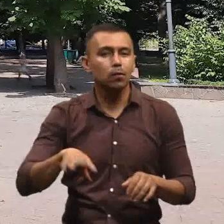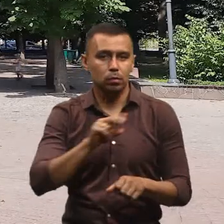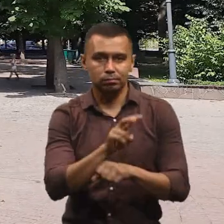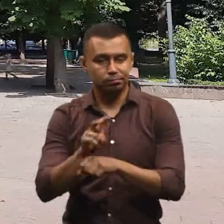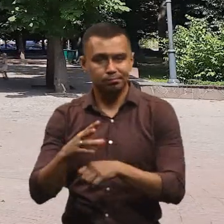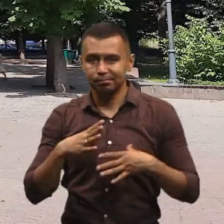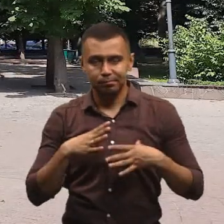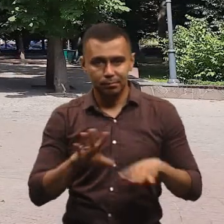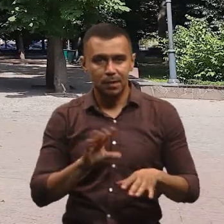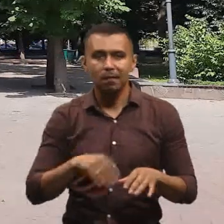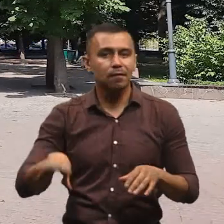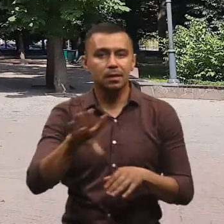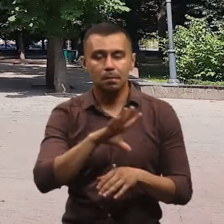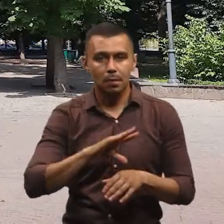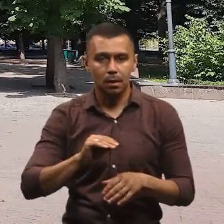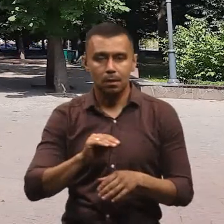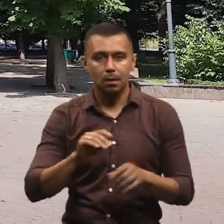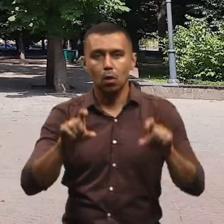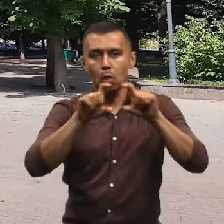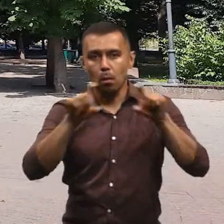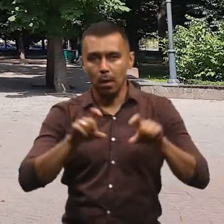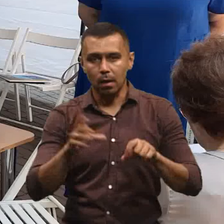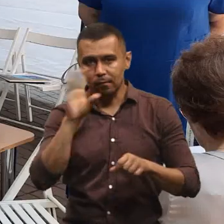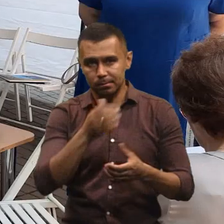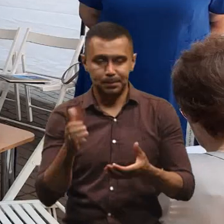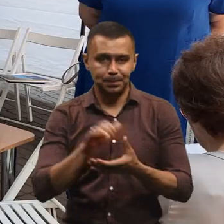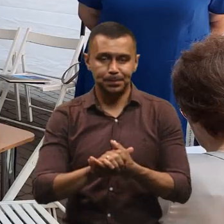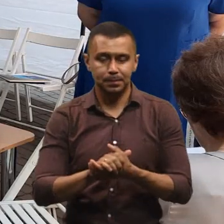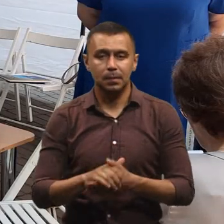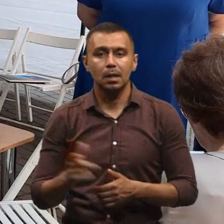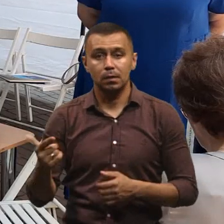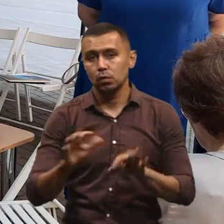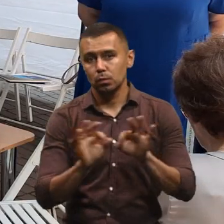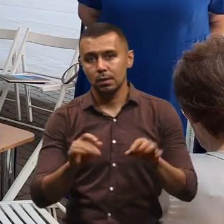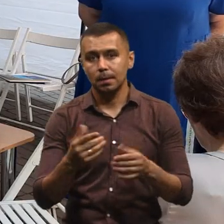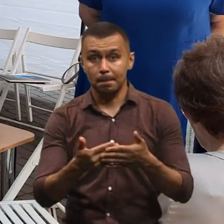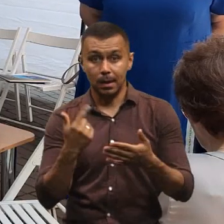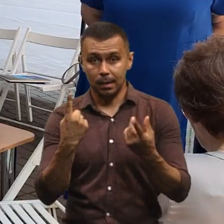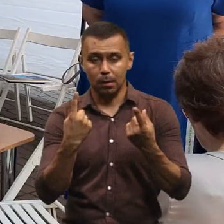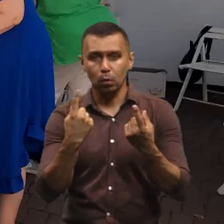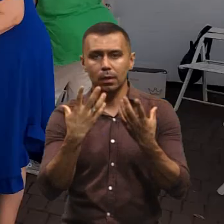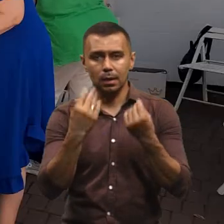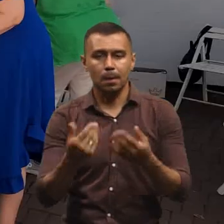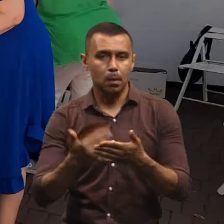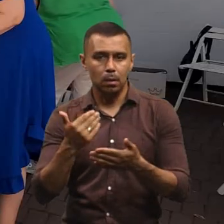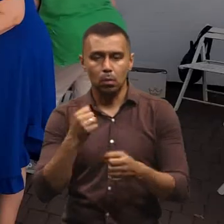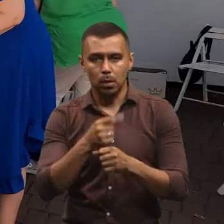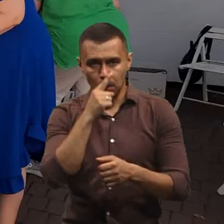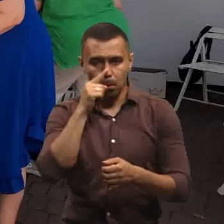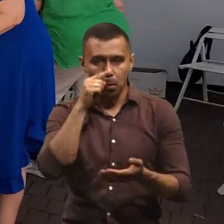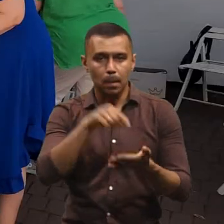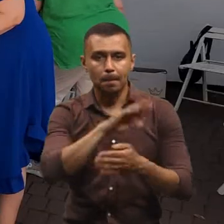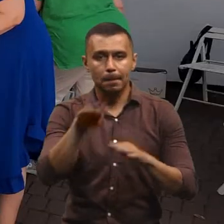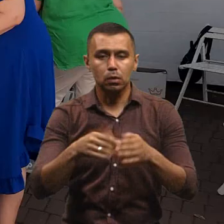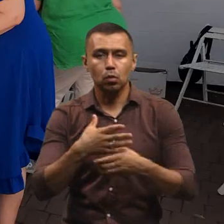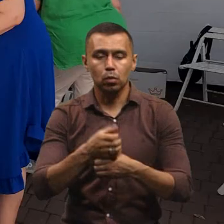був не з усіма компаніями познайомився Сергій розповідає за день до цього на попередній роботі потрапив під скорочення